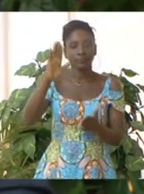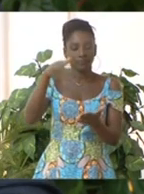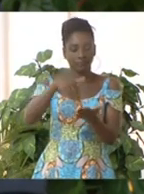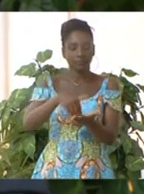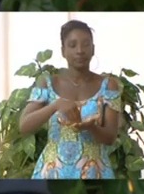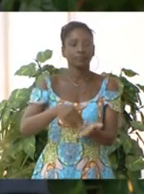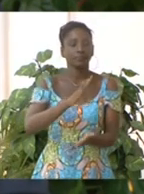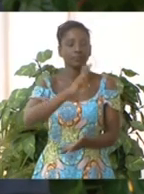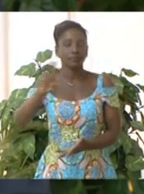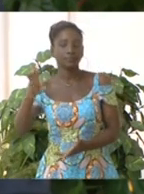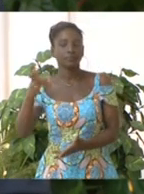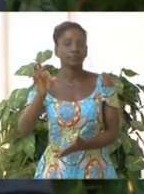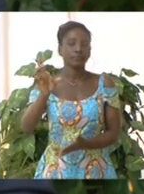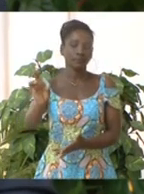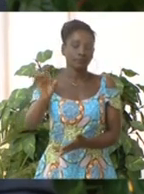5280.